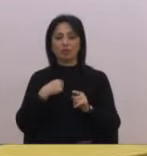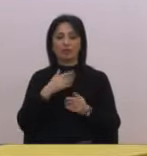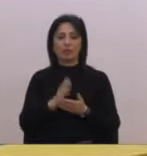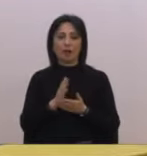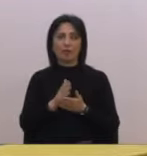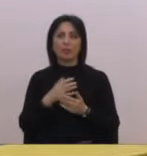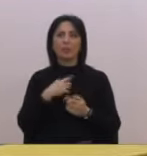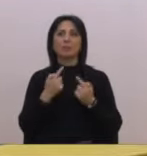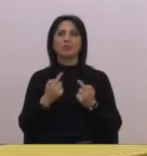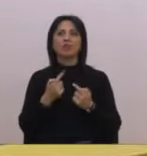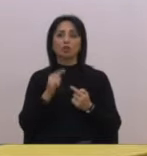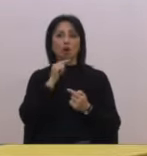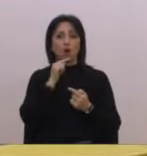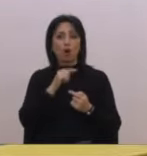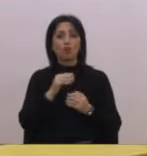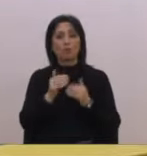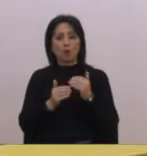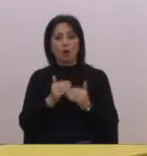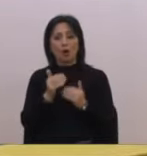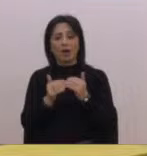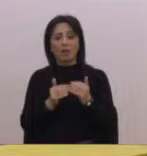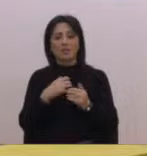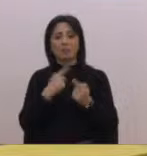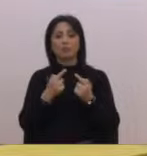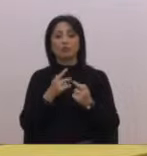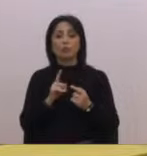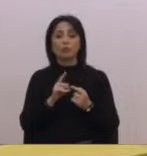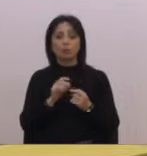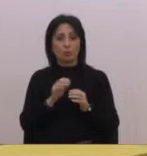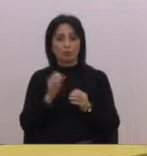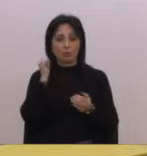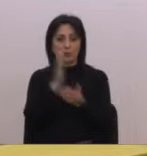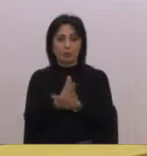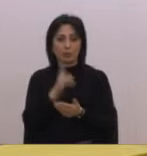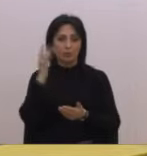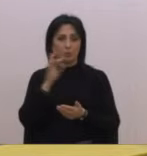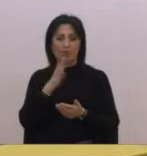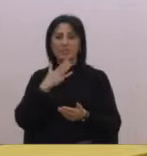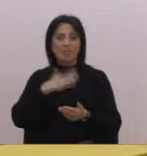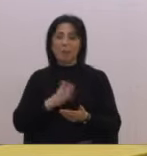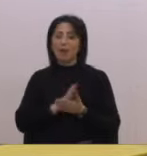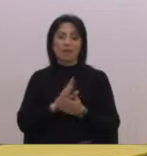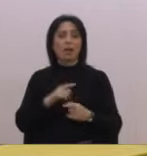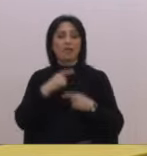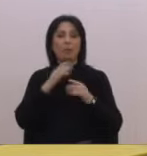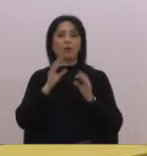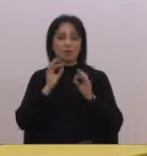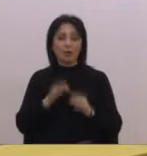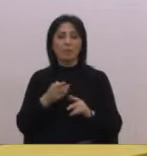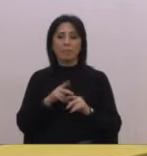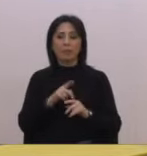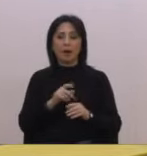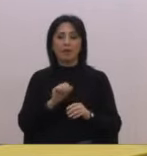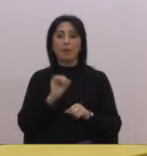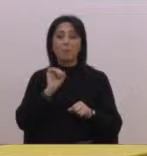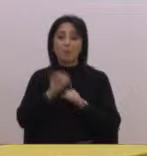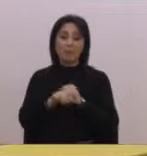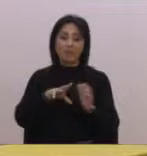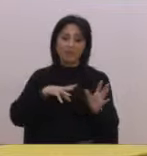გვაქვს მნიშვნელოვანი ეკონომიკური პროგრესი, მაგრამ ეს მნიშვნელოვანი ეკონომიკური პროგრესი არ არის საკმარისი იმისა, რომ დაგვემარცხებინა